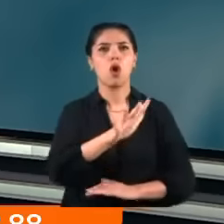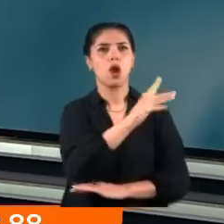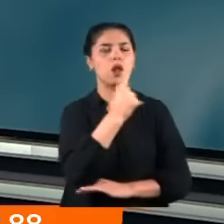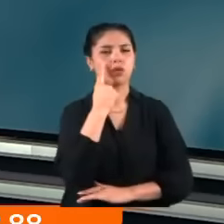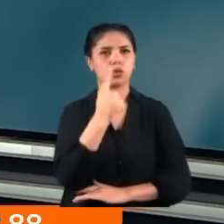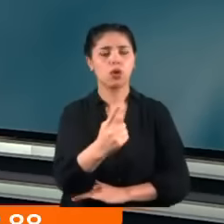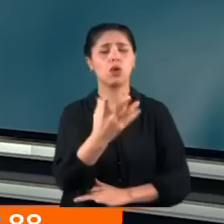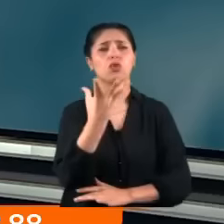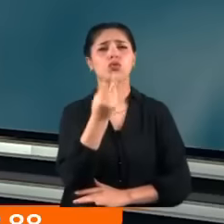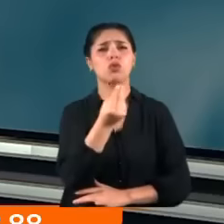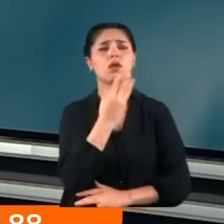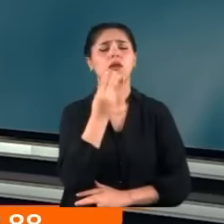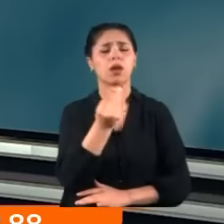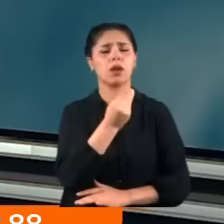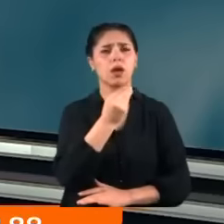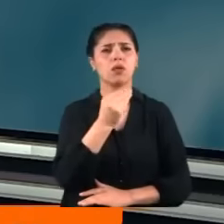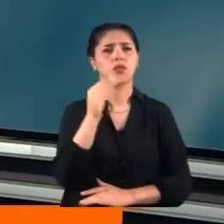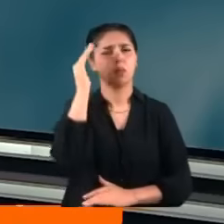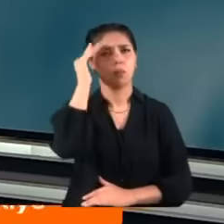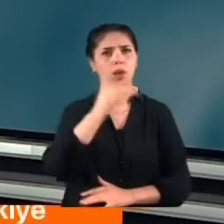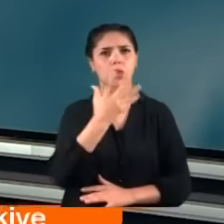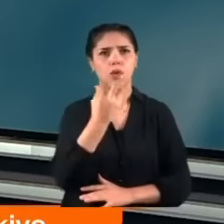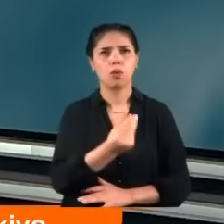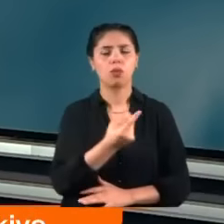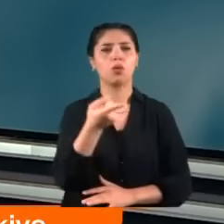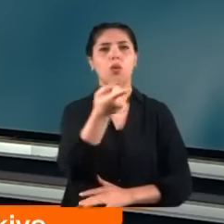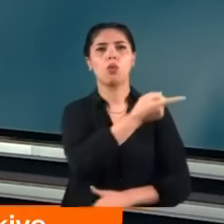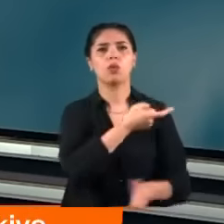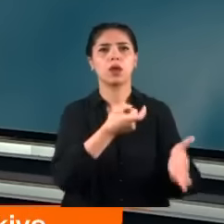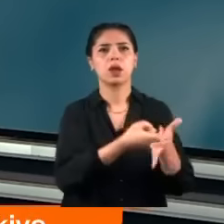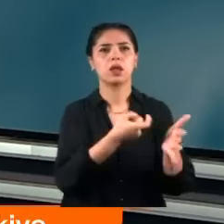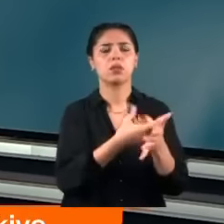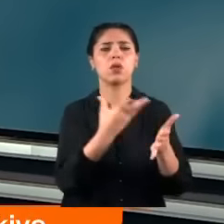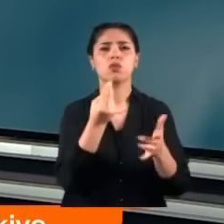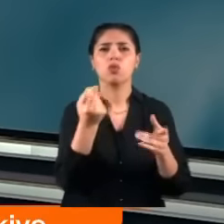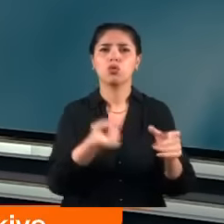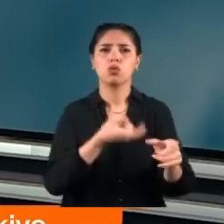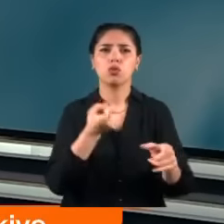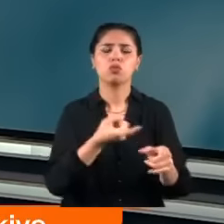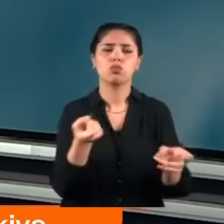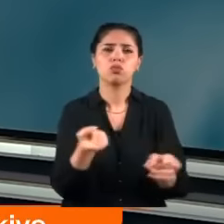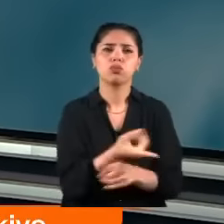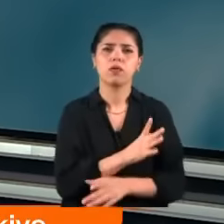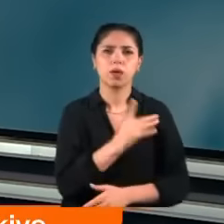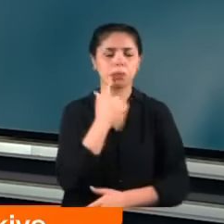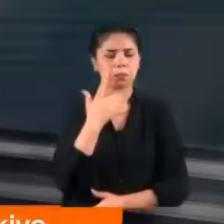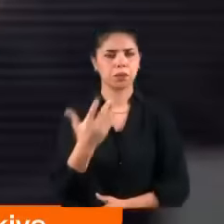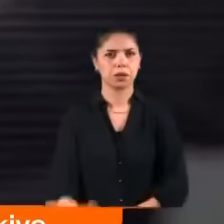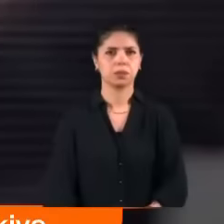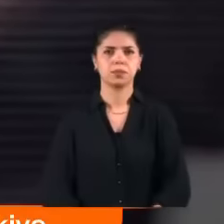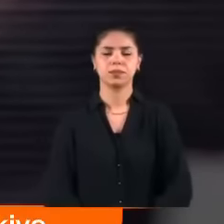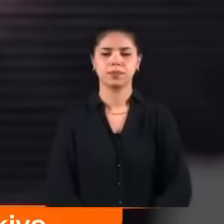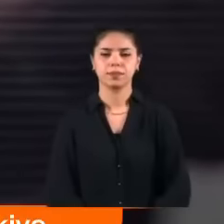öğrencileriydi. Yüzlerce genç mağdur oldu çünkü adlarına açılmış onlarca soruşturma var.